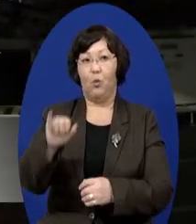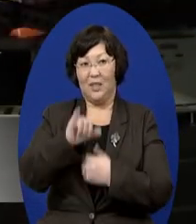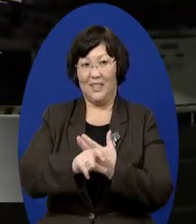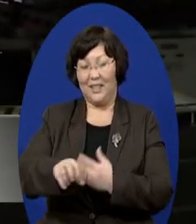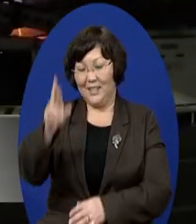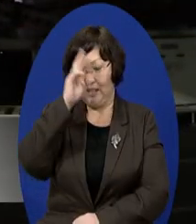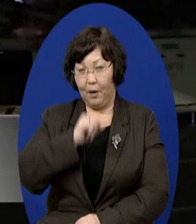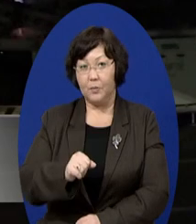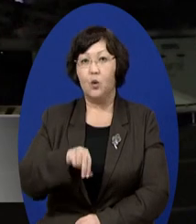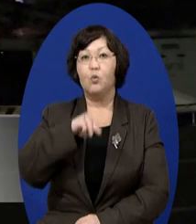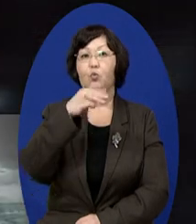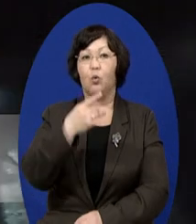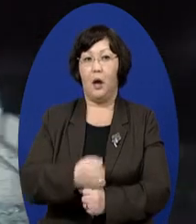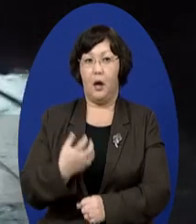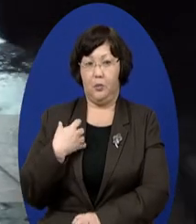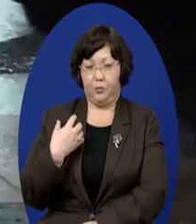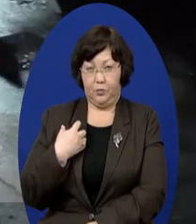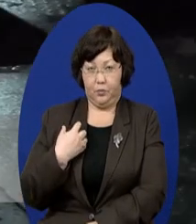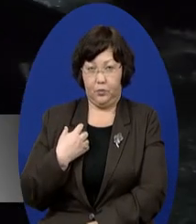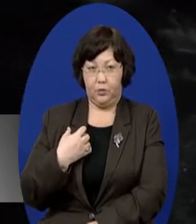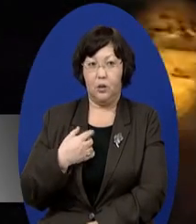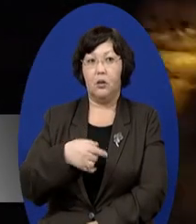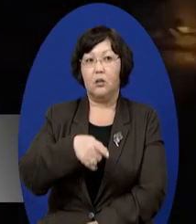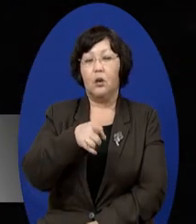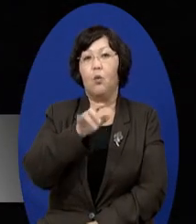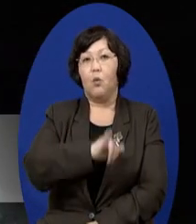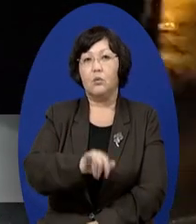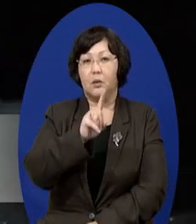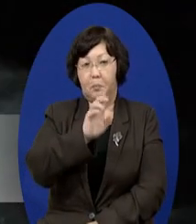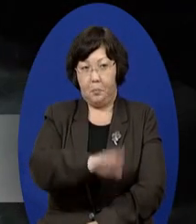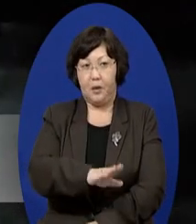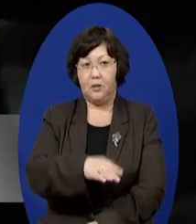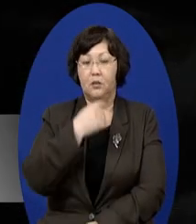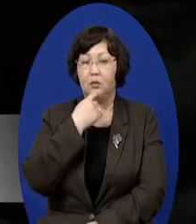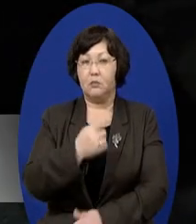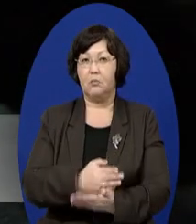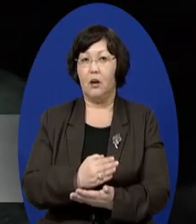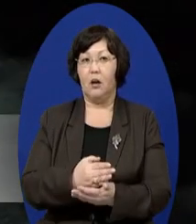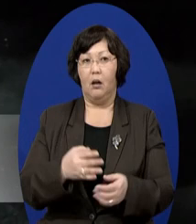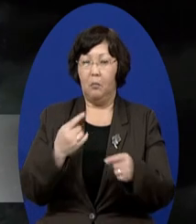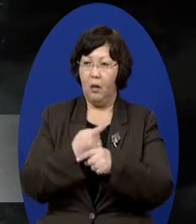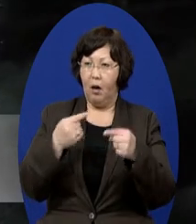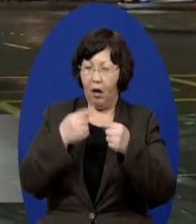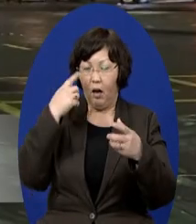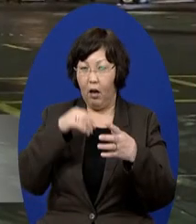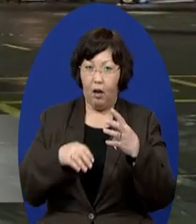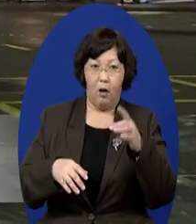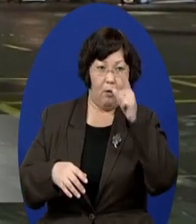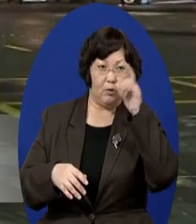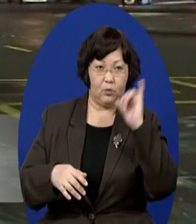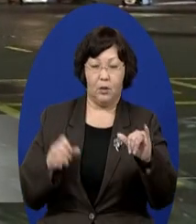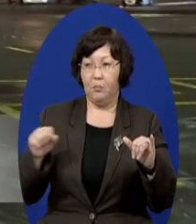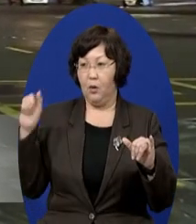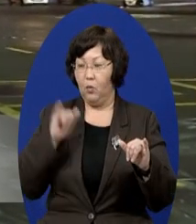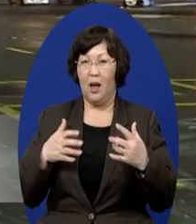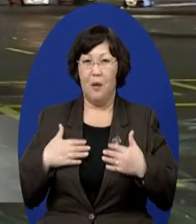сайдын яамны хэргийг түр хамаарагч Кристин Кевин тус улсад үлдэх болно гэж. Энэхүү үйл ажиллагаалууд нь Москва Вашингтоны хооронд нүүр